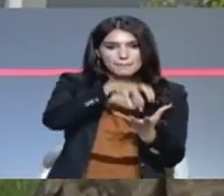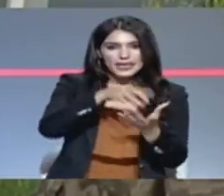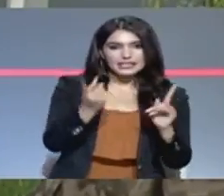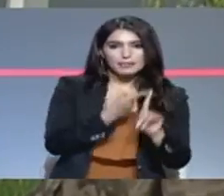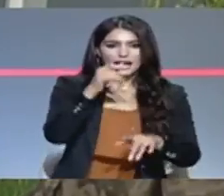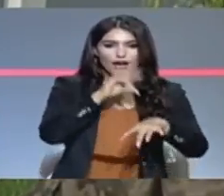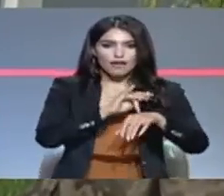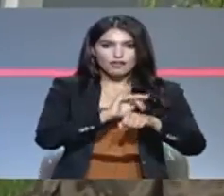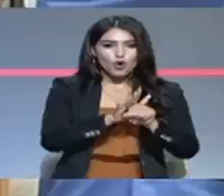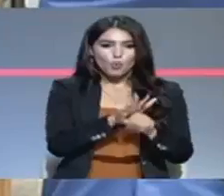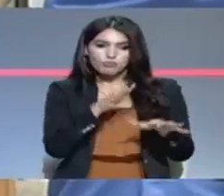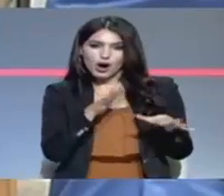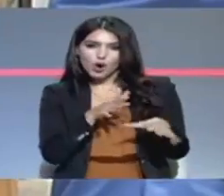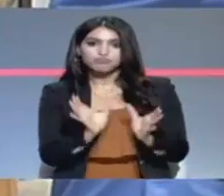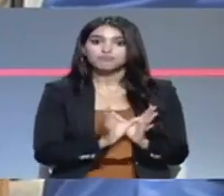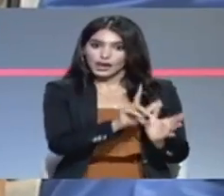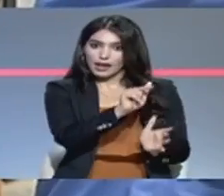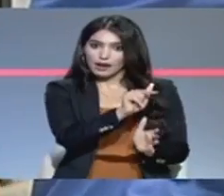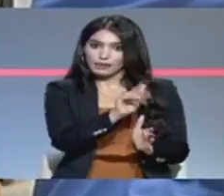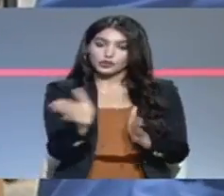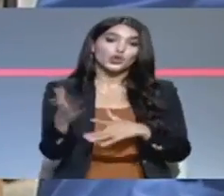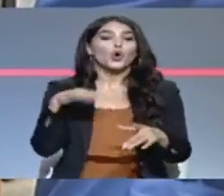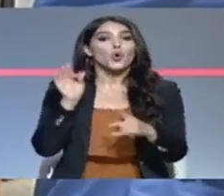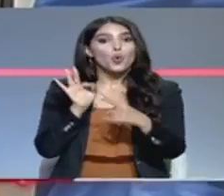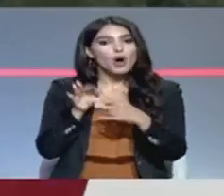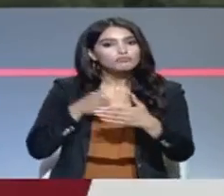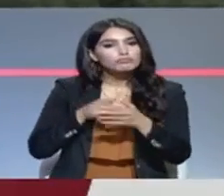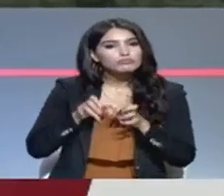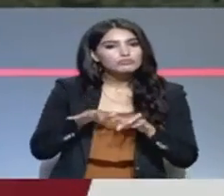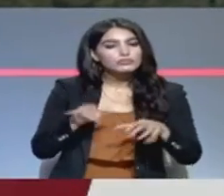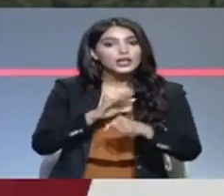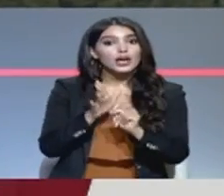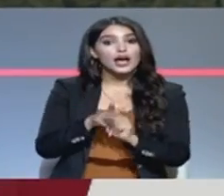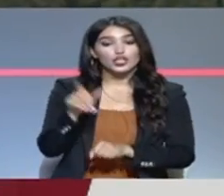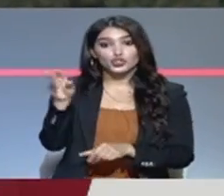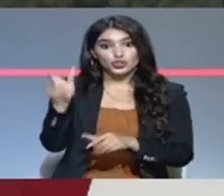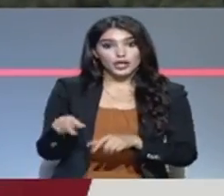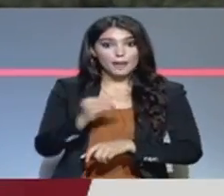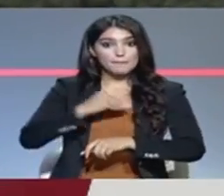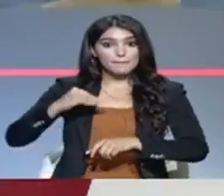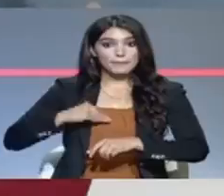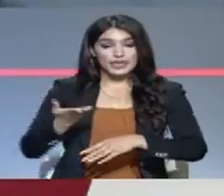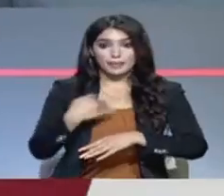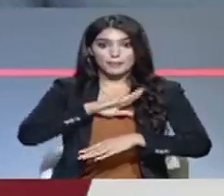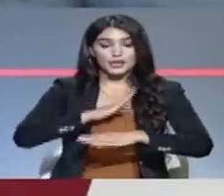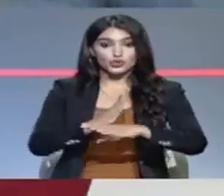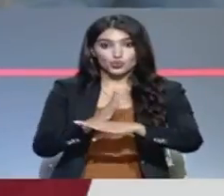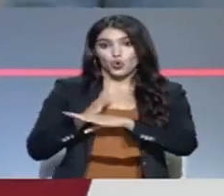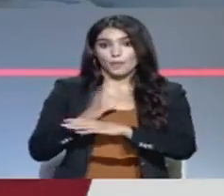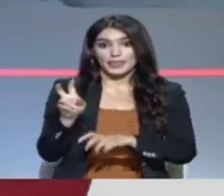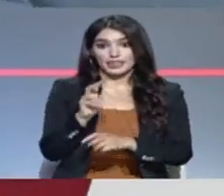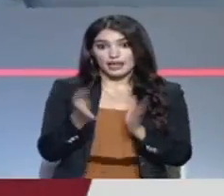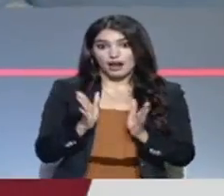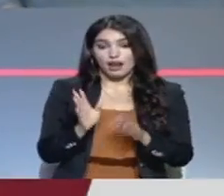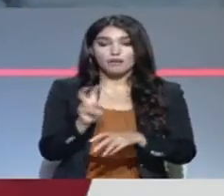للمرضى اللي مشتبه فيهم. وتوقيا من مزيد انتشار الوباء، عبر الدكتور شهاب الدين الرمضاني ممثل المستشفى العسكري بجابس